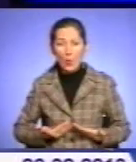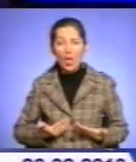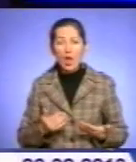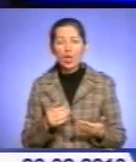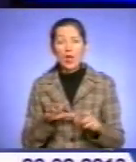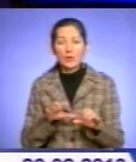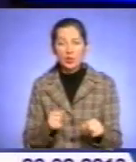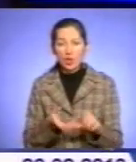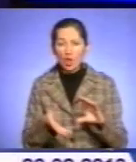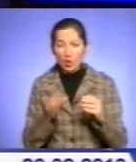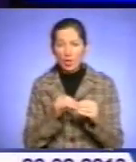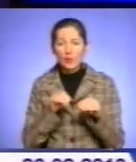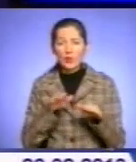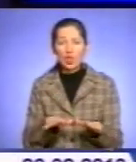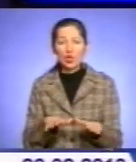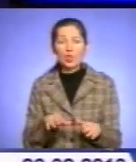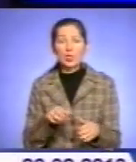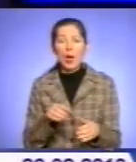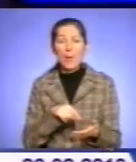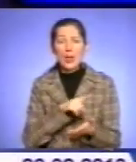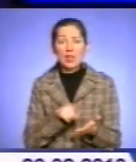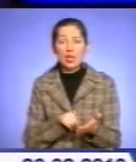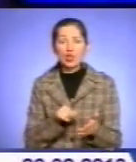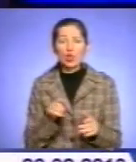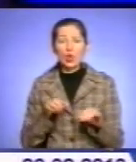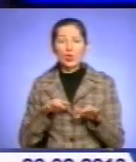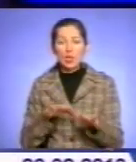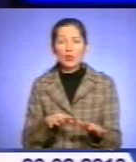результатами вирішуватиметься питання щодо діяльності комунальних установ.